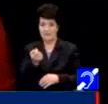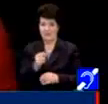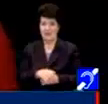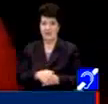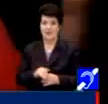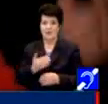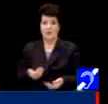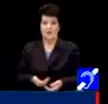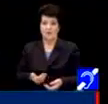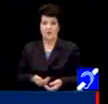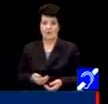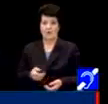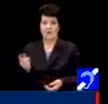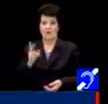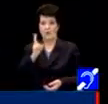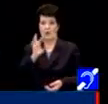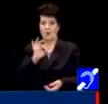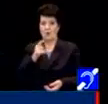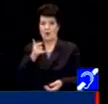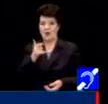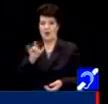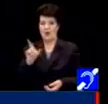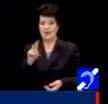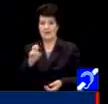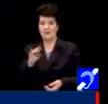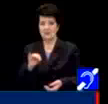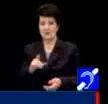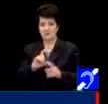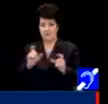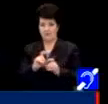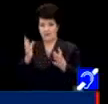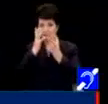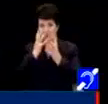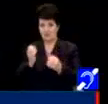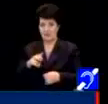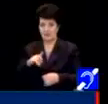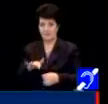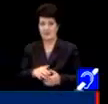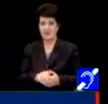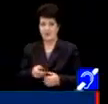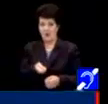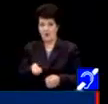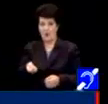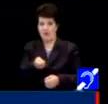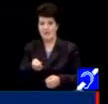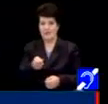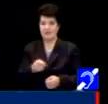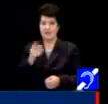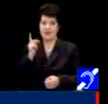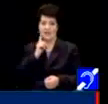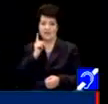Unde locuiți? Aici, la Cogălnceanu. Și până la magazin mergeți pentru întuneric? Da, desigur. Cu lanterna de la telefon